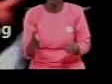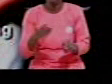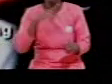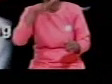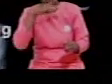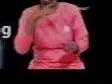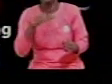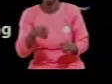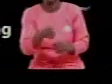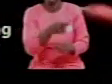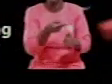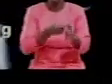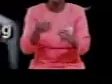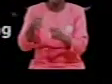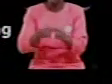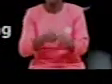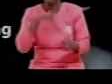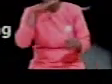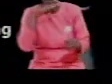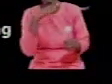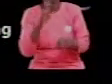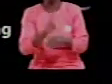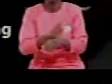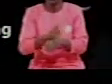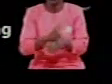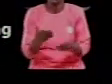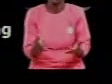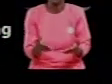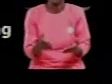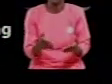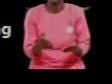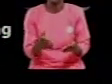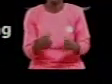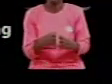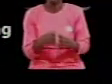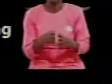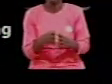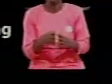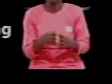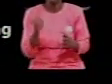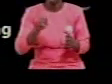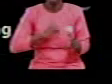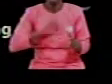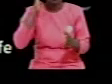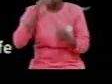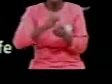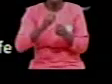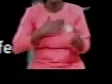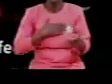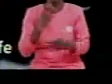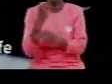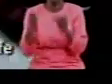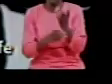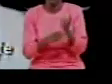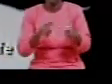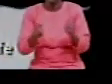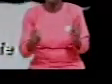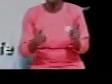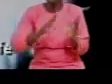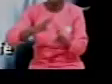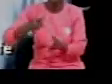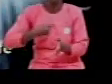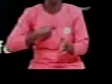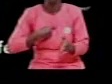إيدي كل صفقة كانت غلط إيدي دي اتلوثت بيها كل صفقة غلط أنا عملتها بس لا